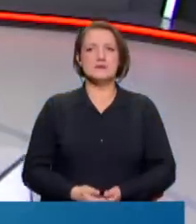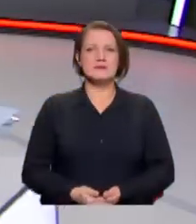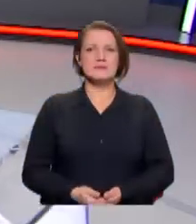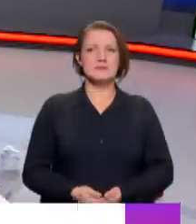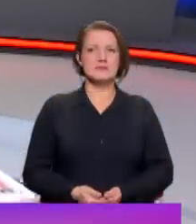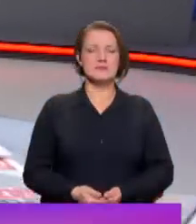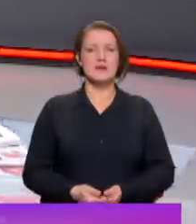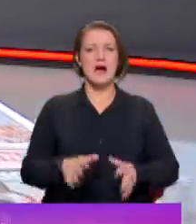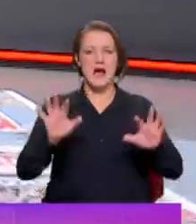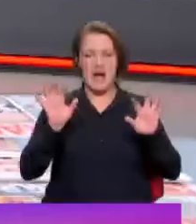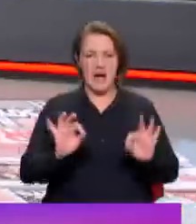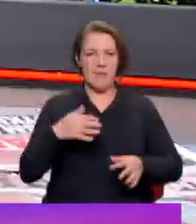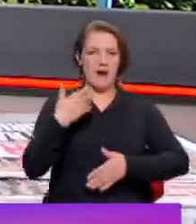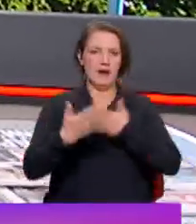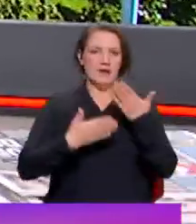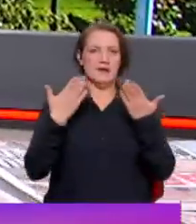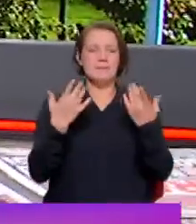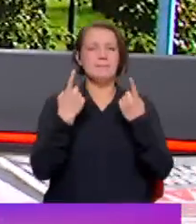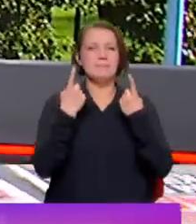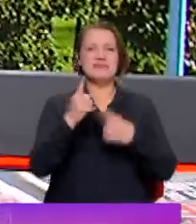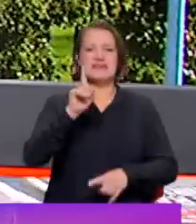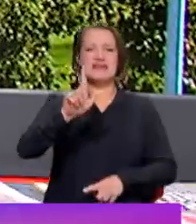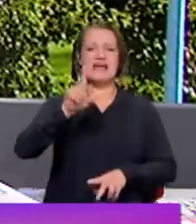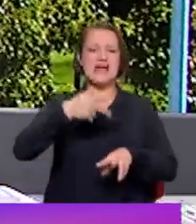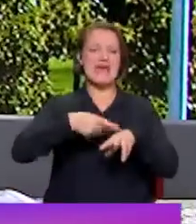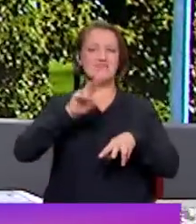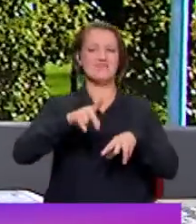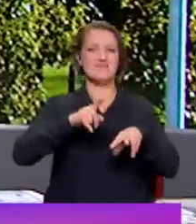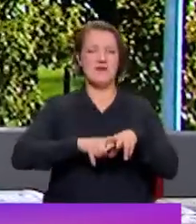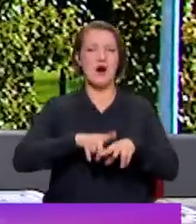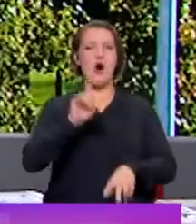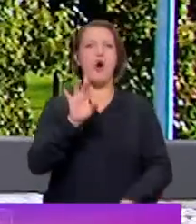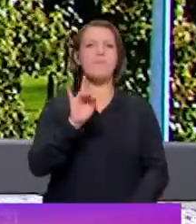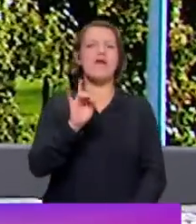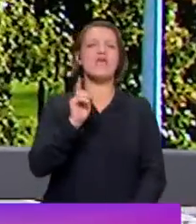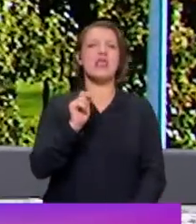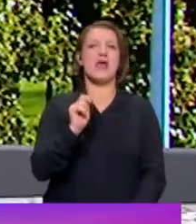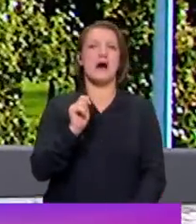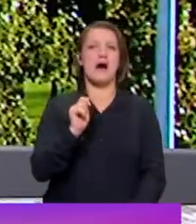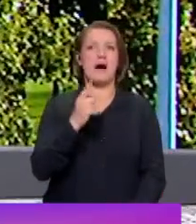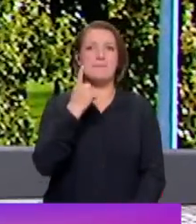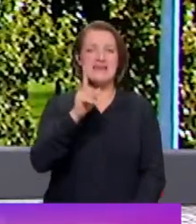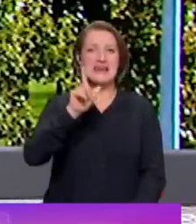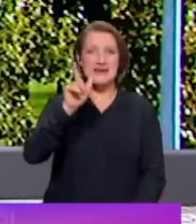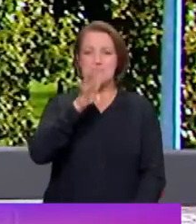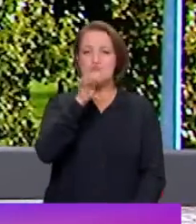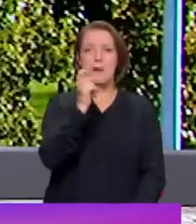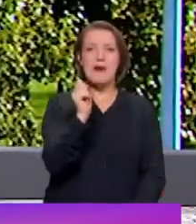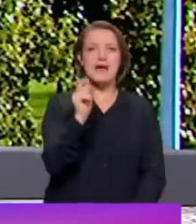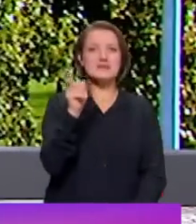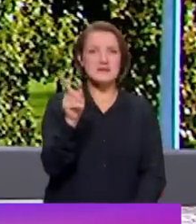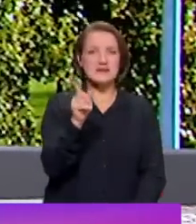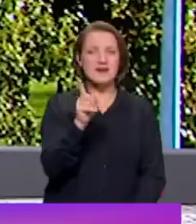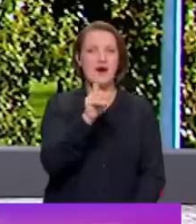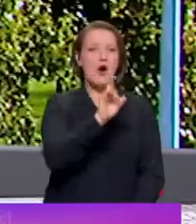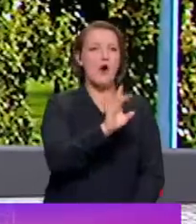değerlendiriyor hemen bahsedelim 1 Leva 15 14 kuruş Leva 15